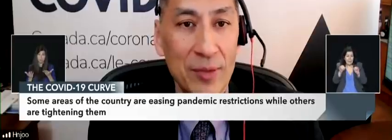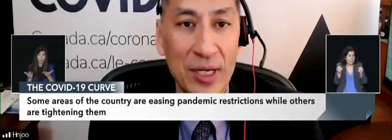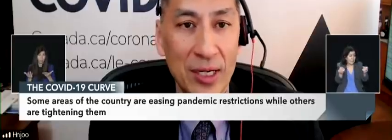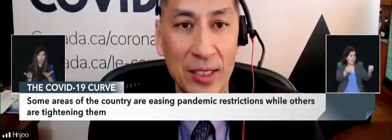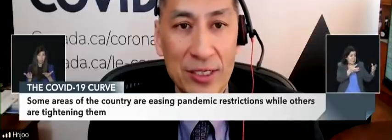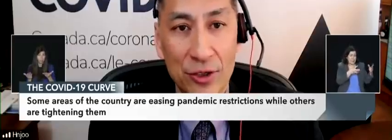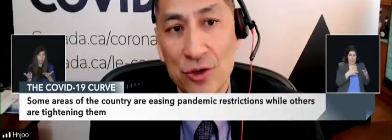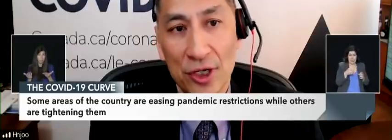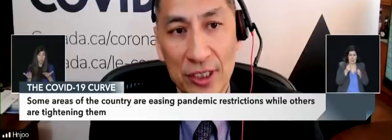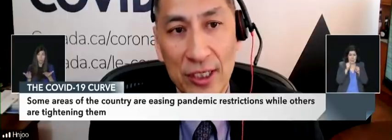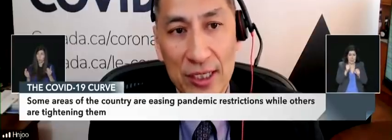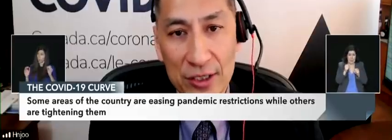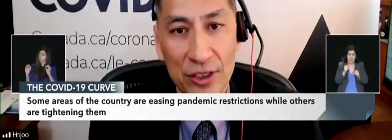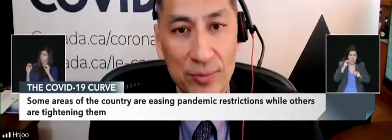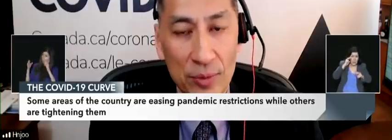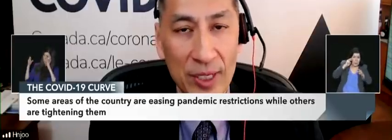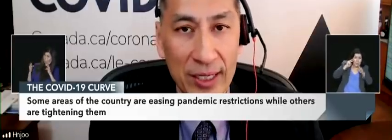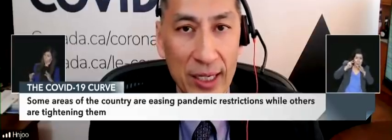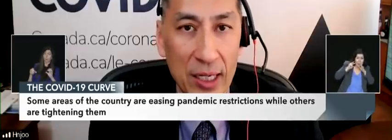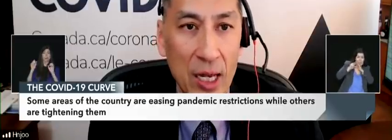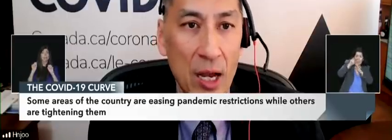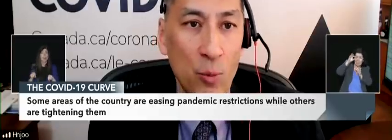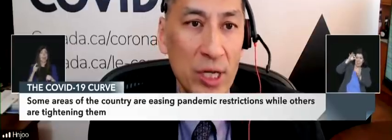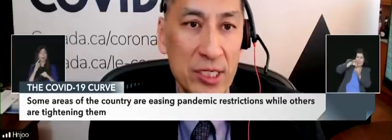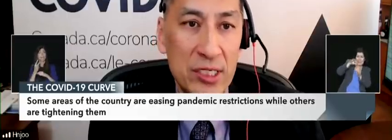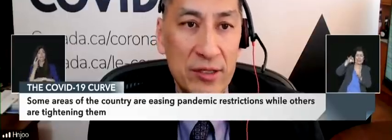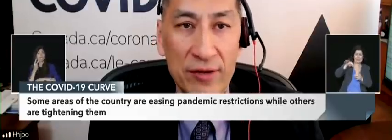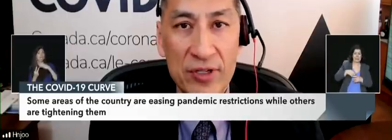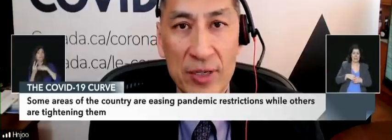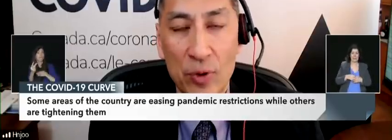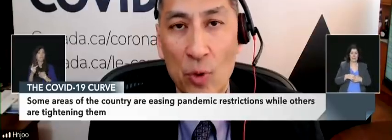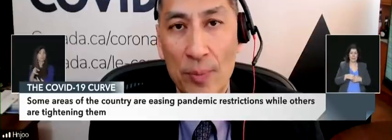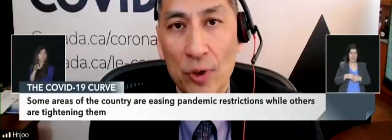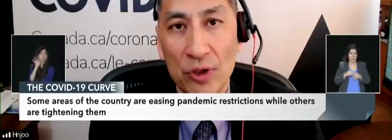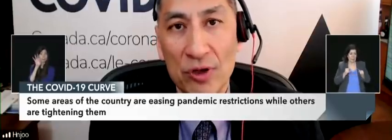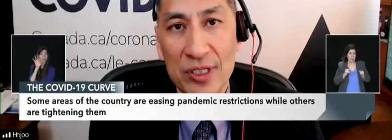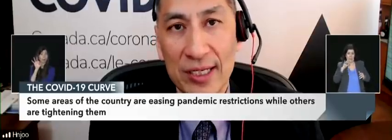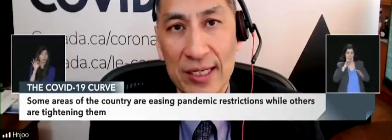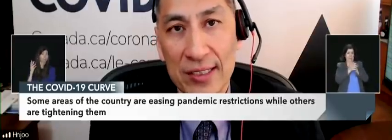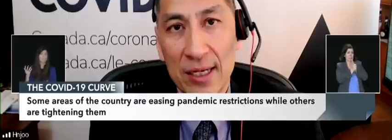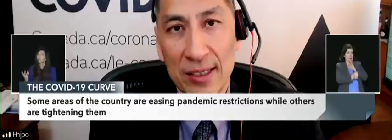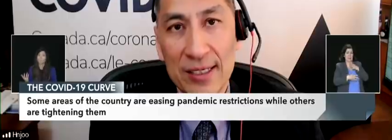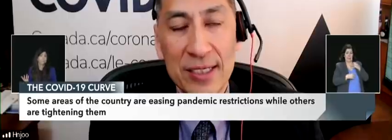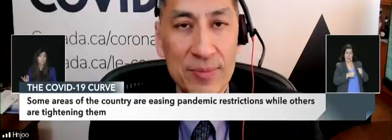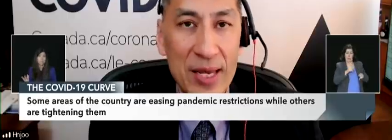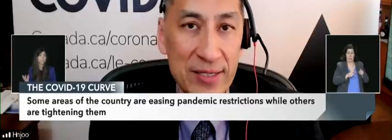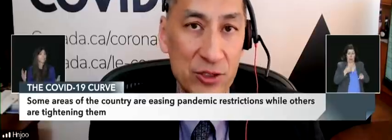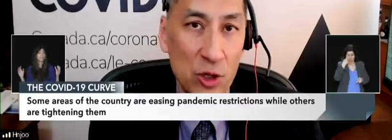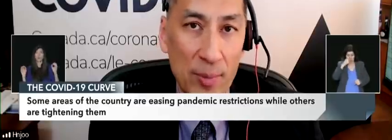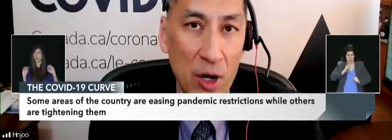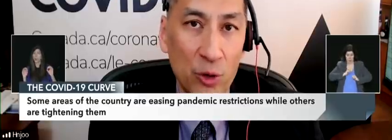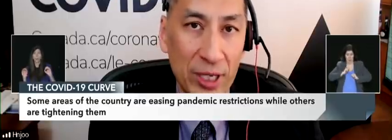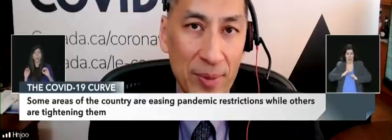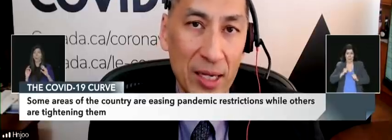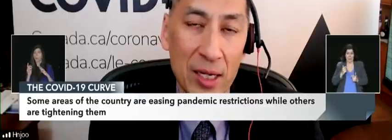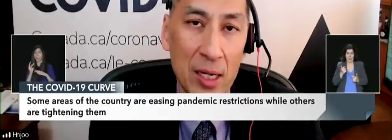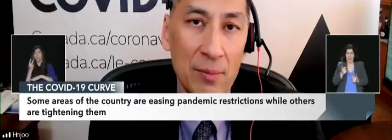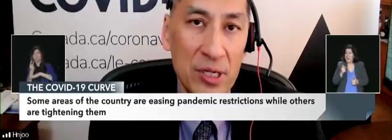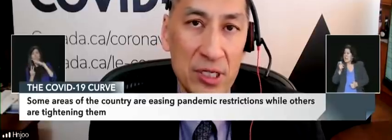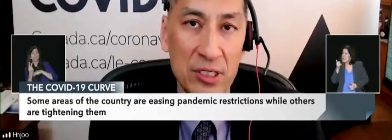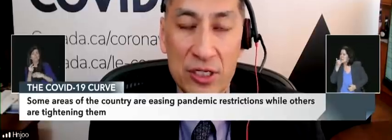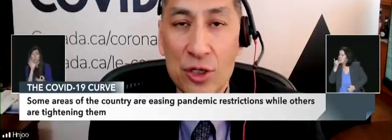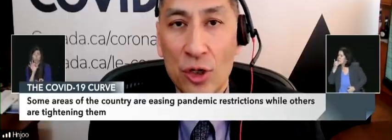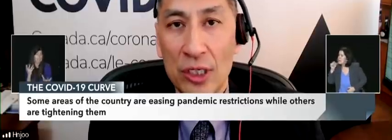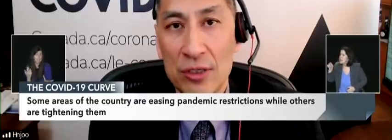parmi les autorités de la santé publique. Moi, c'est difficile pour moi de prononcer ce qui se passe actuellement au Québec